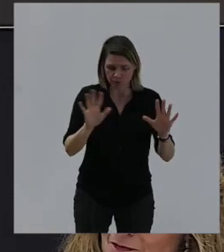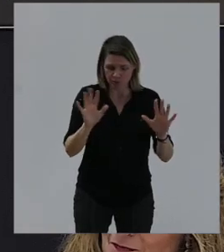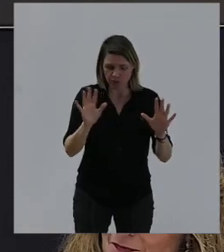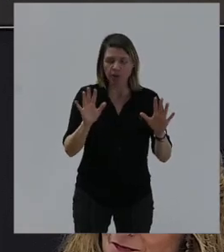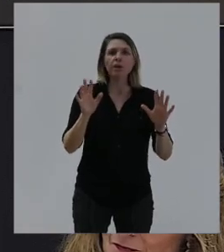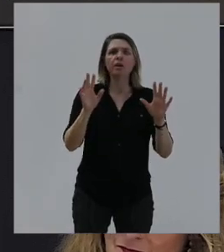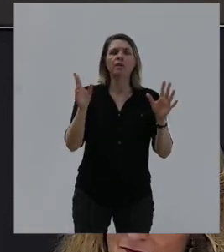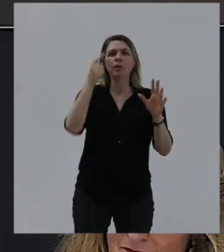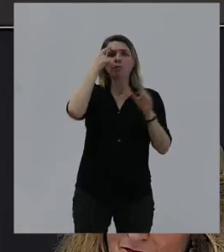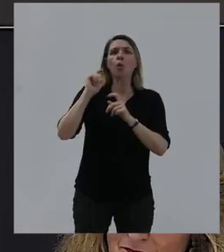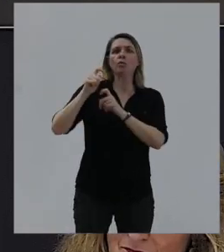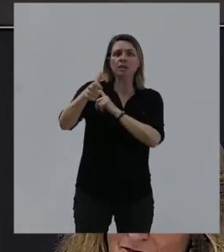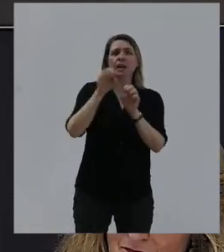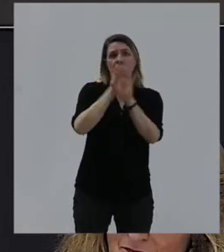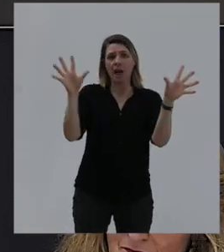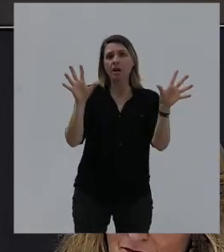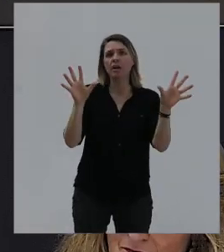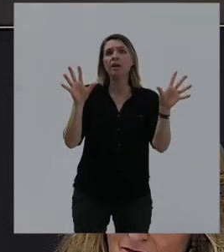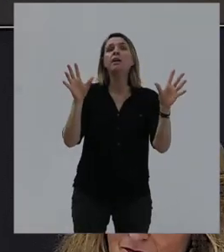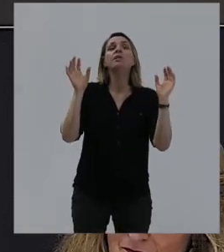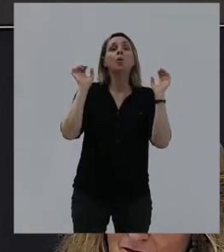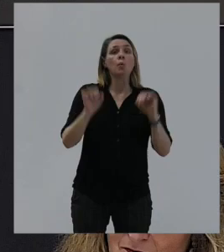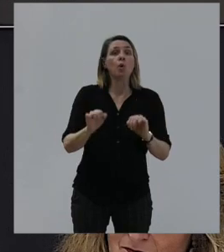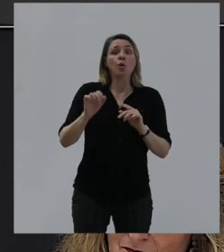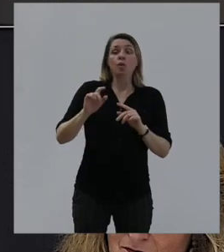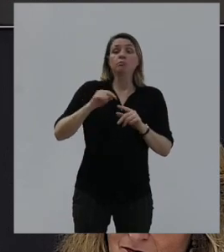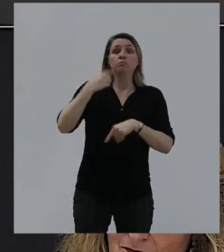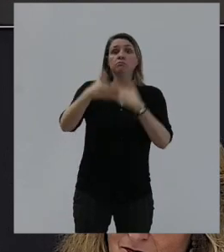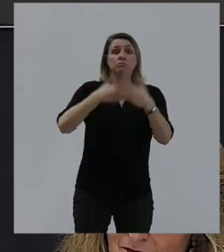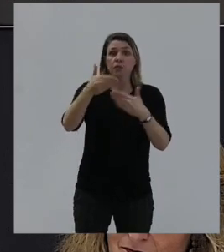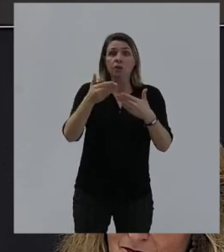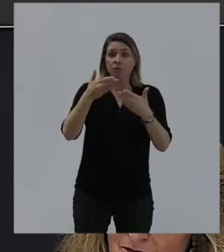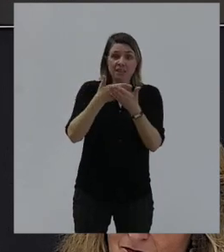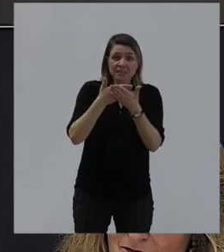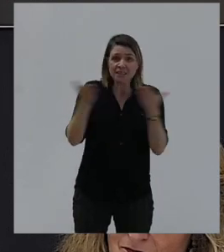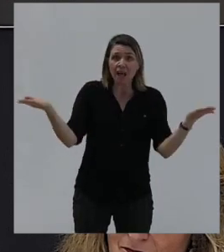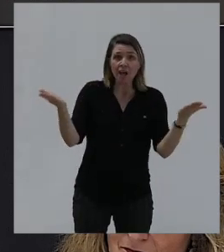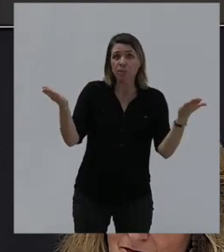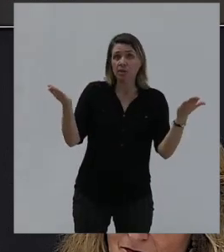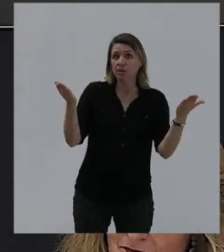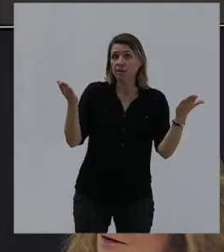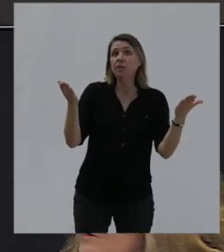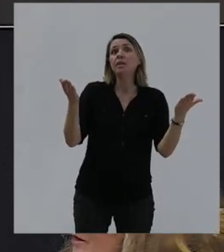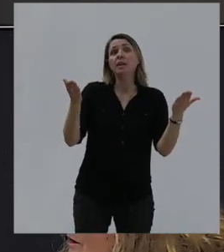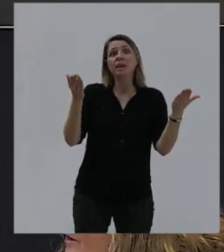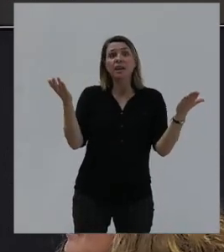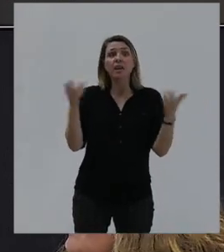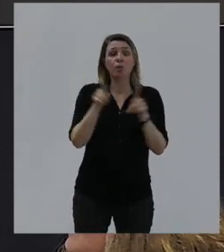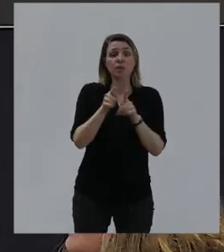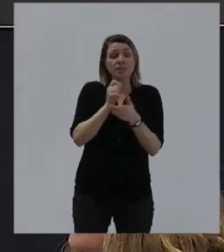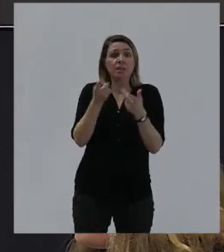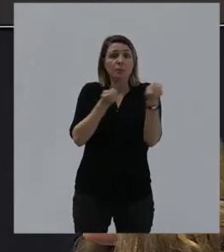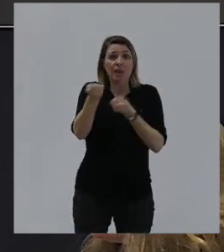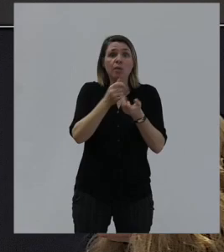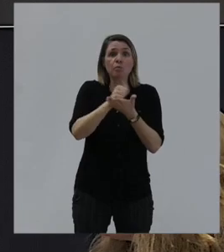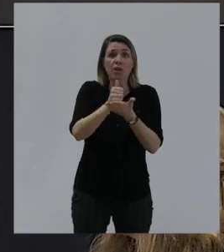de clarification des procédures, ce qui nous permettra à terme une véritable simplification non incantatoire et un pilotage plus